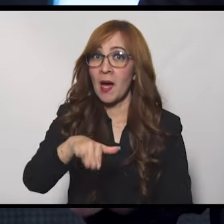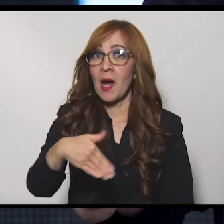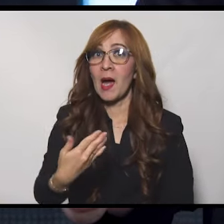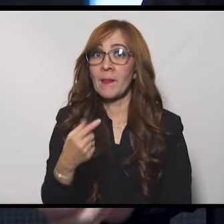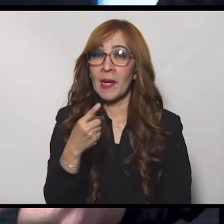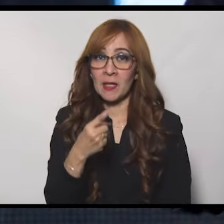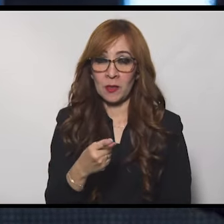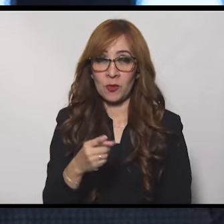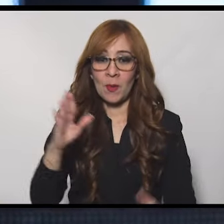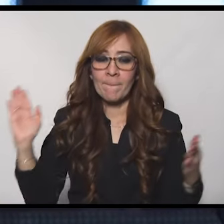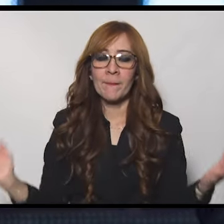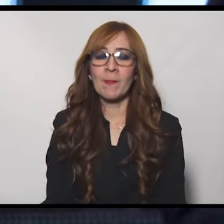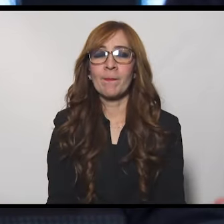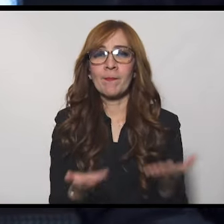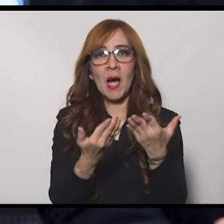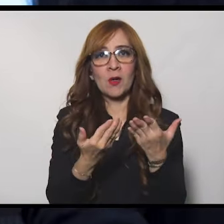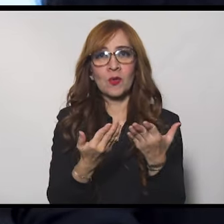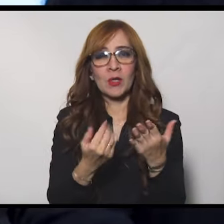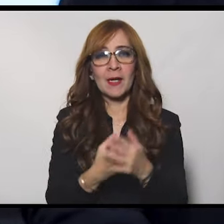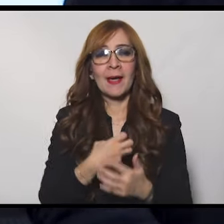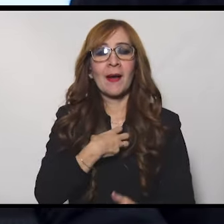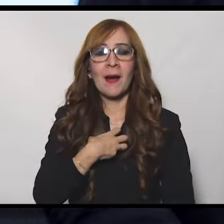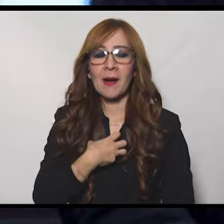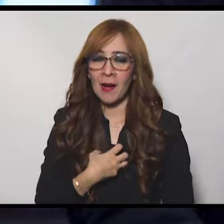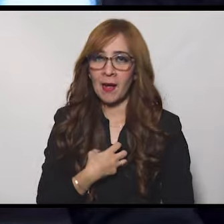yaitu adalah membangun karakter saya.